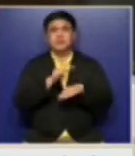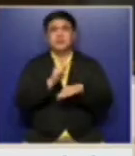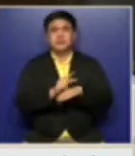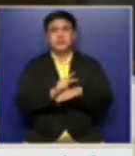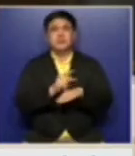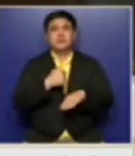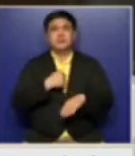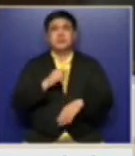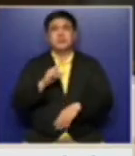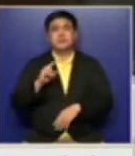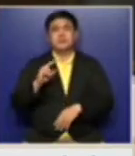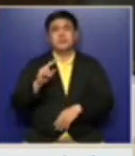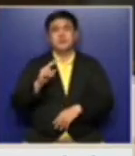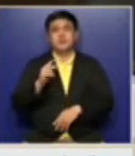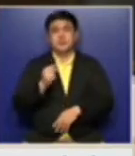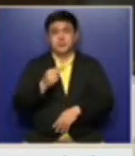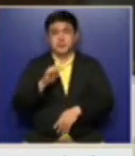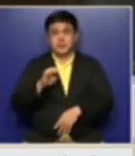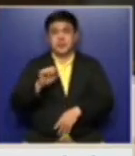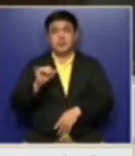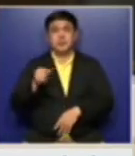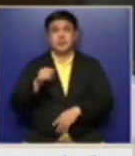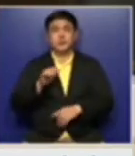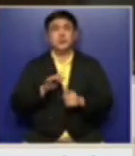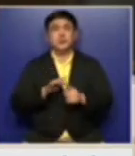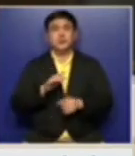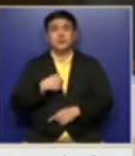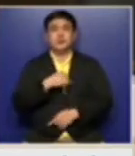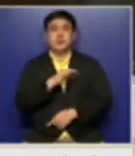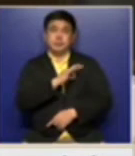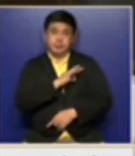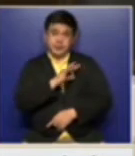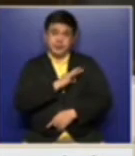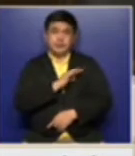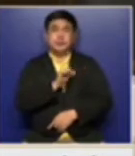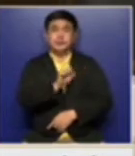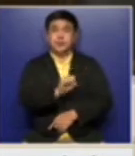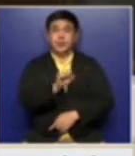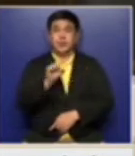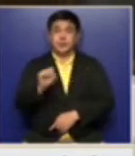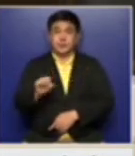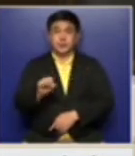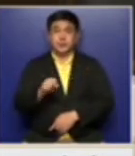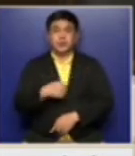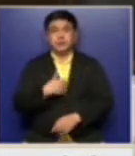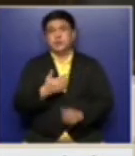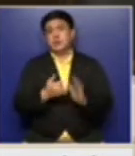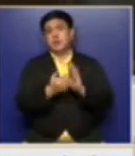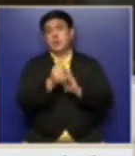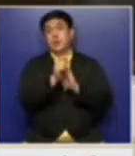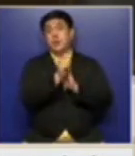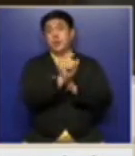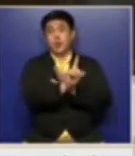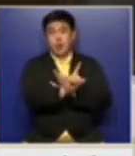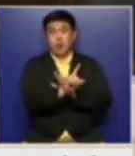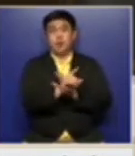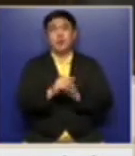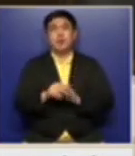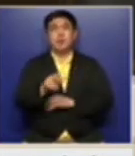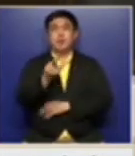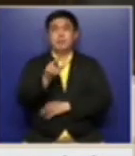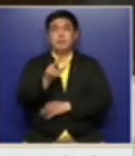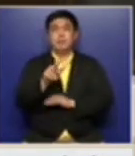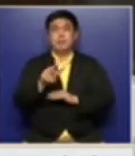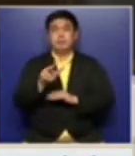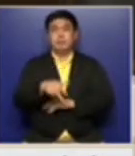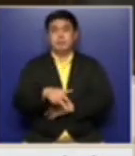ดิฉันนางเทียบจุฑาขาวขำสมาชิกสภาผู้แทนราษฎรจังหวัดอุดรธานีพรรคเพื่อไทยท่านประธานค